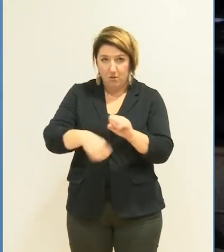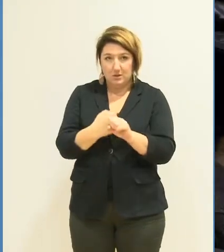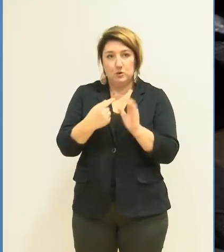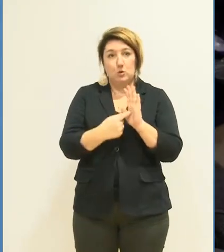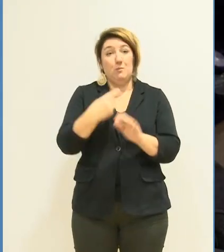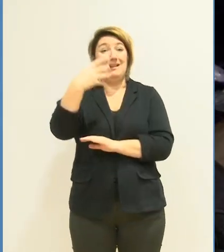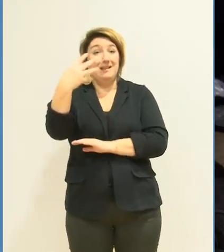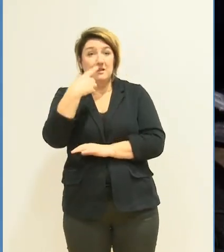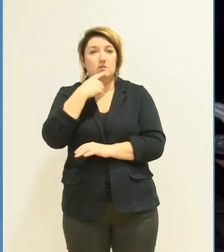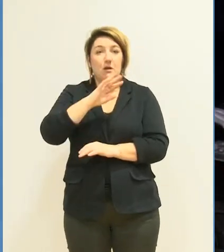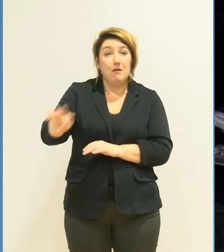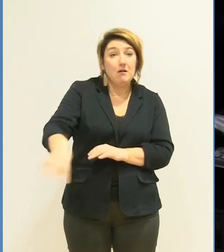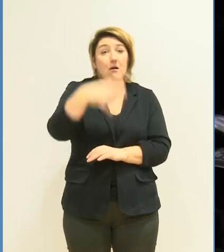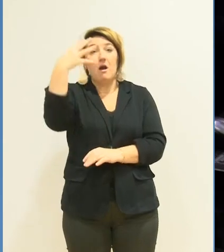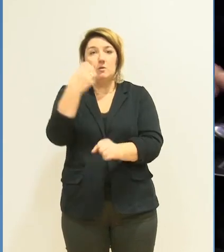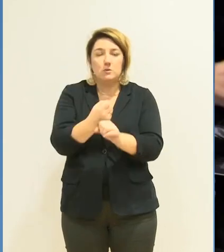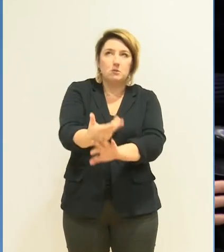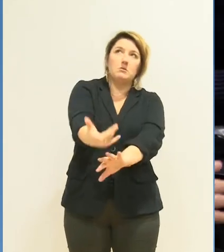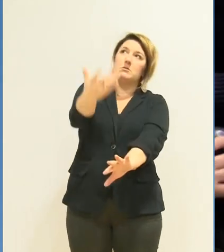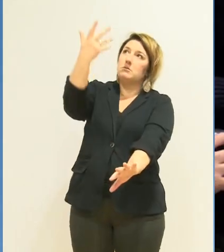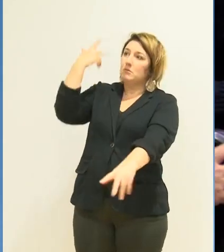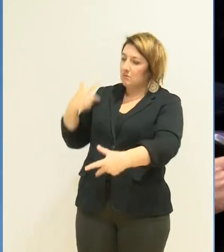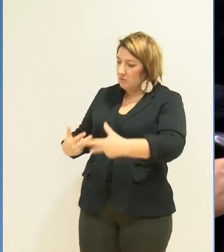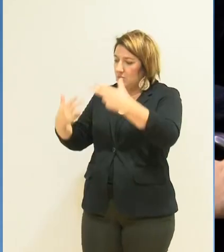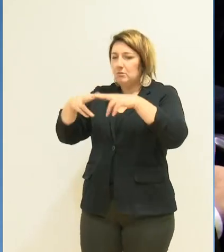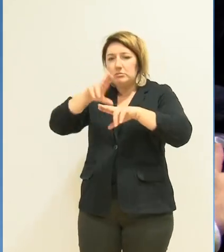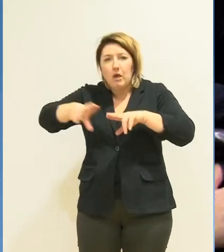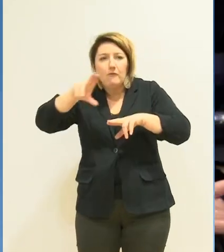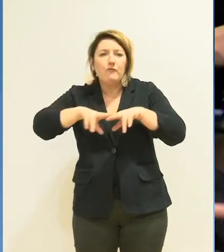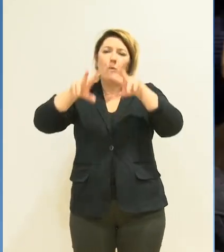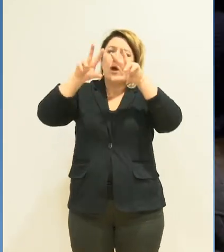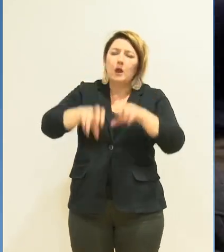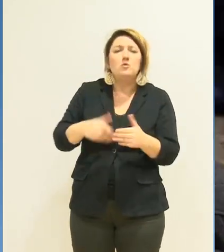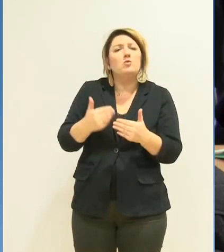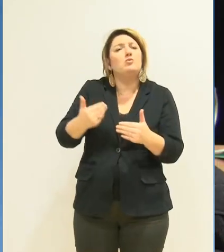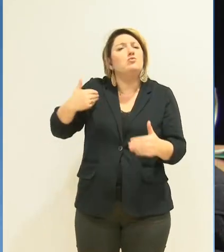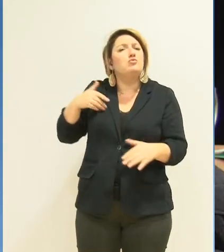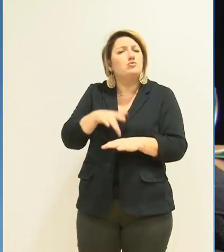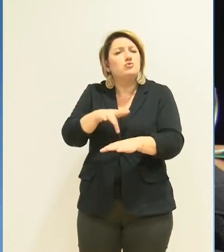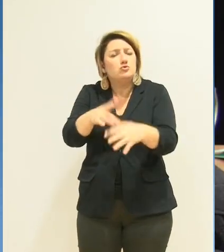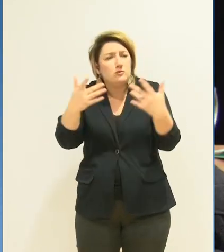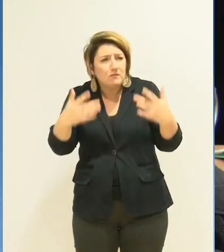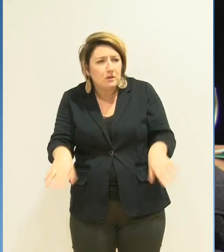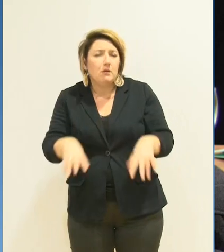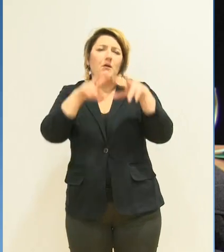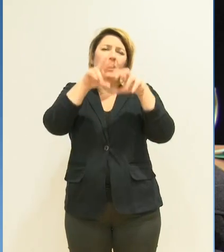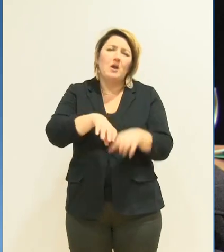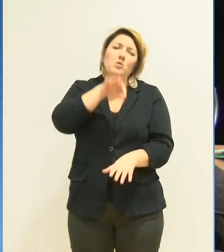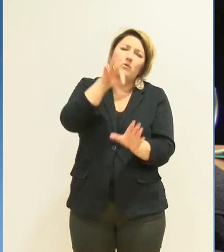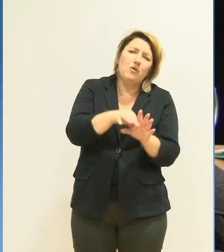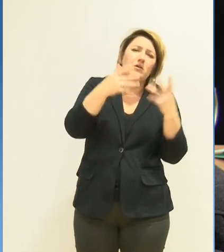ça fait donc 14 ans les travaux des études on en a fait on a voté des études et des études complémentaires